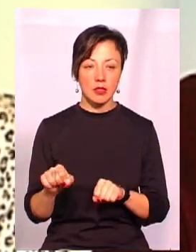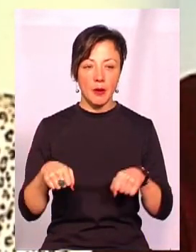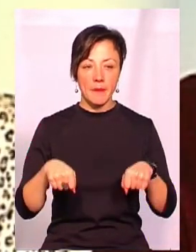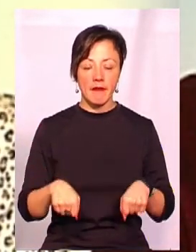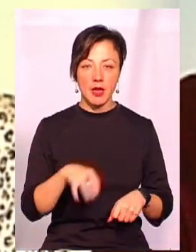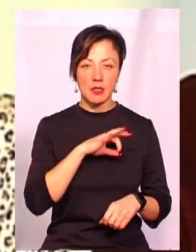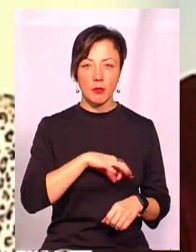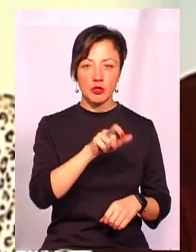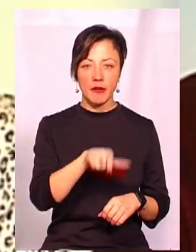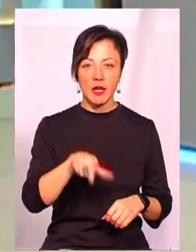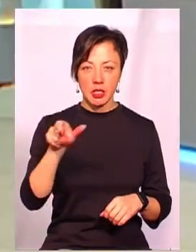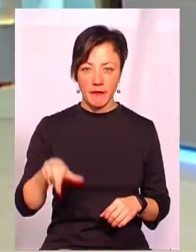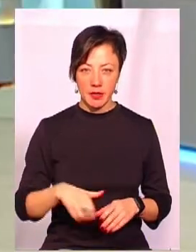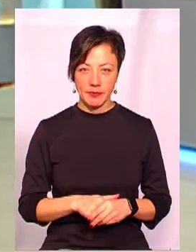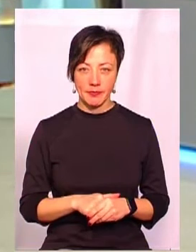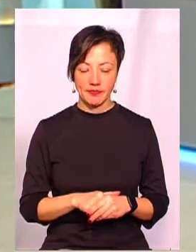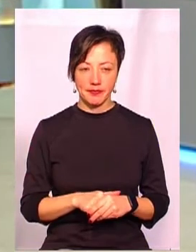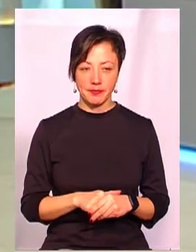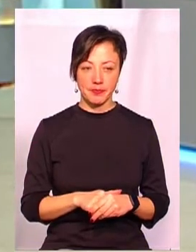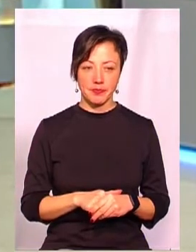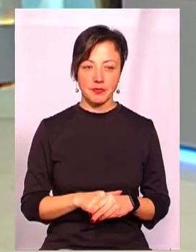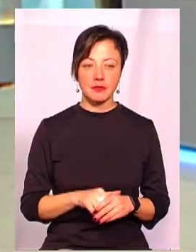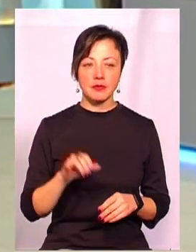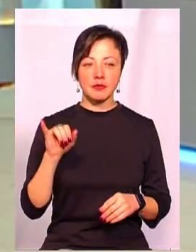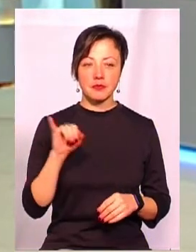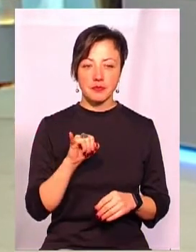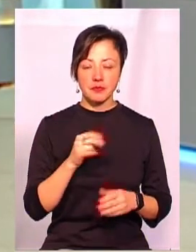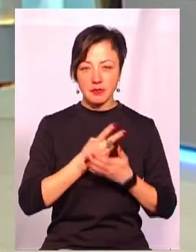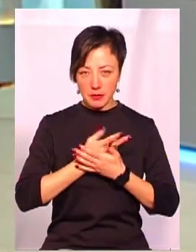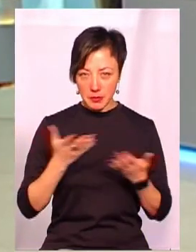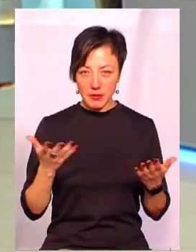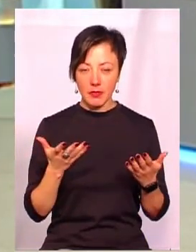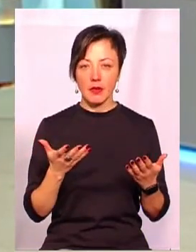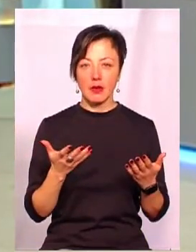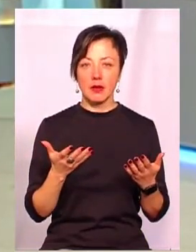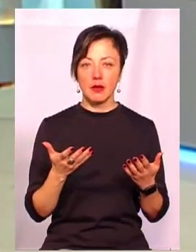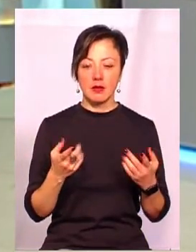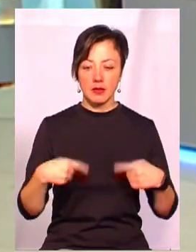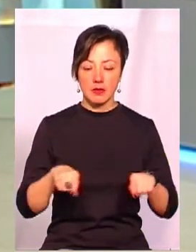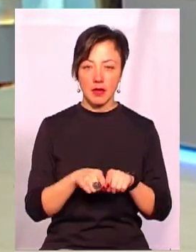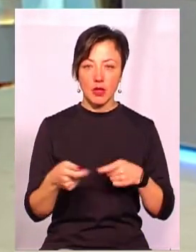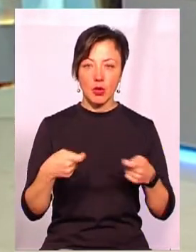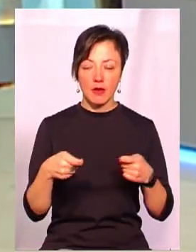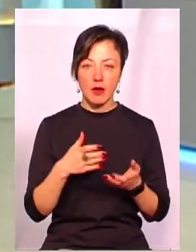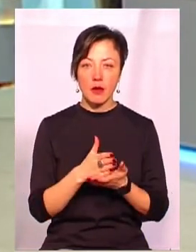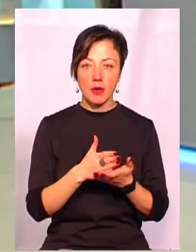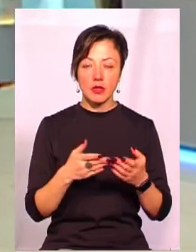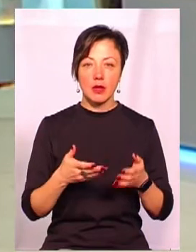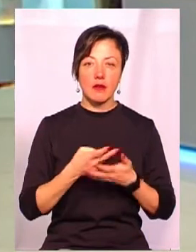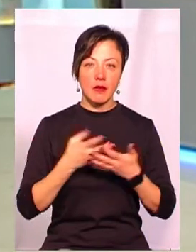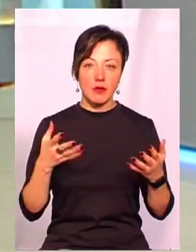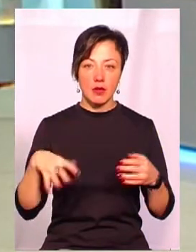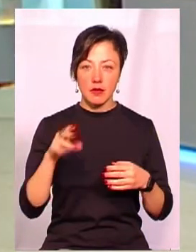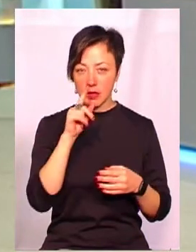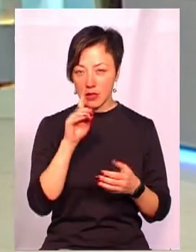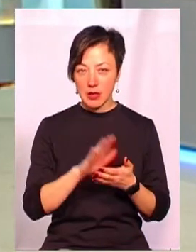права споживачів. От. І виводити з детінізації в сфері торгівлі і послуг, виводити ці всі